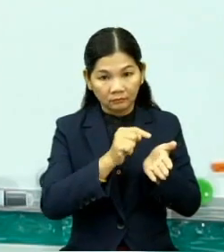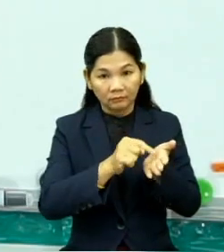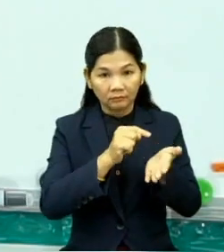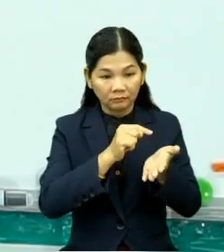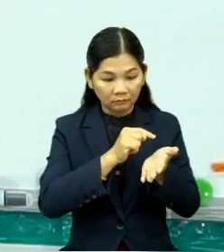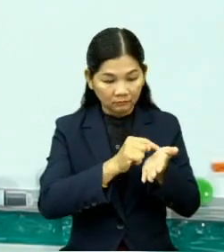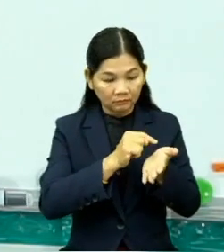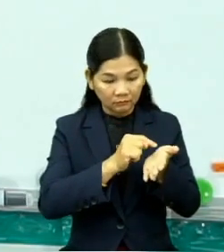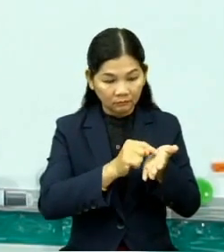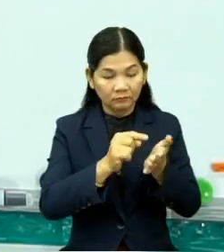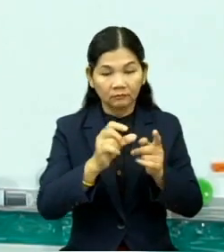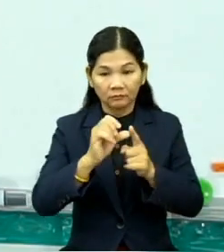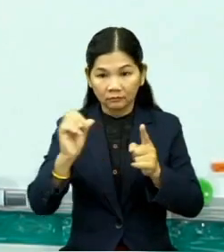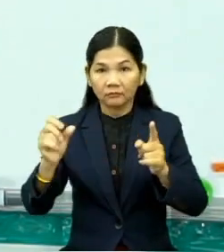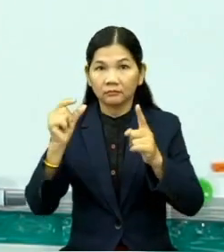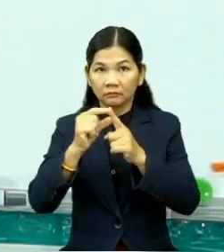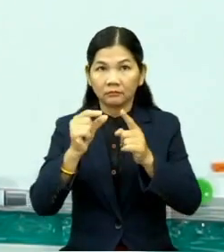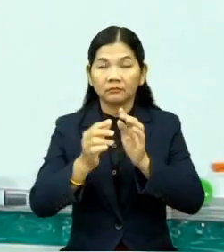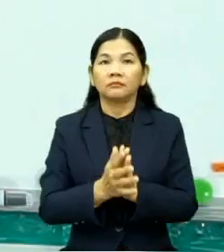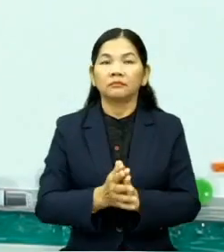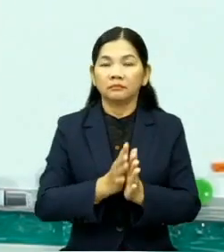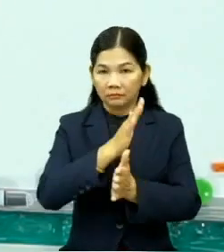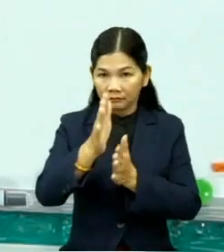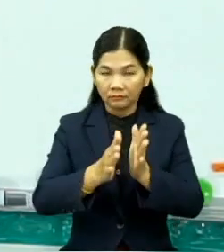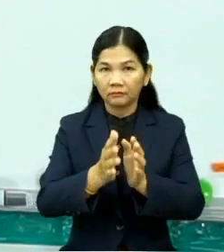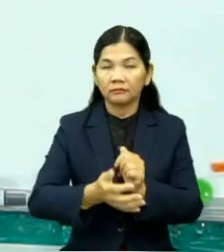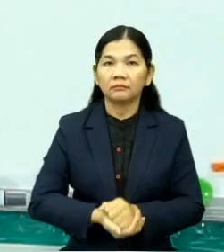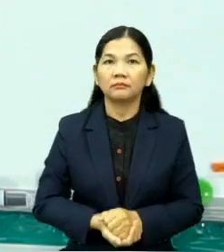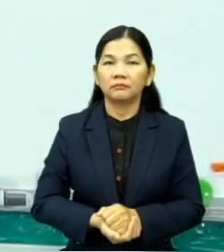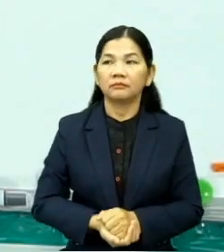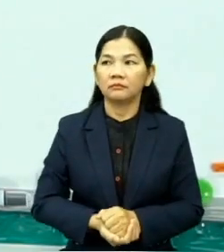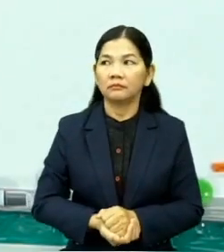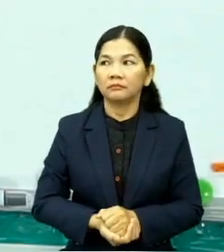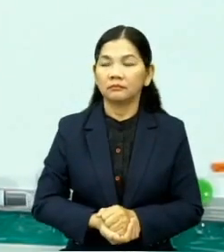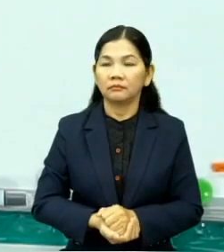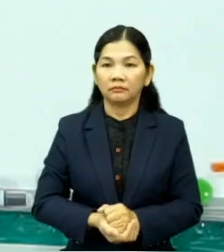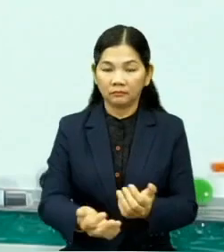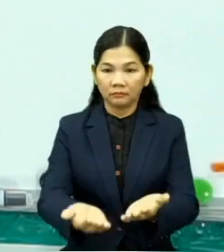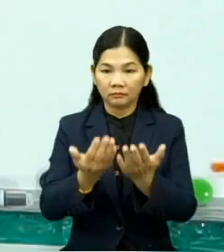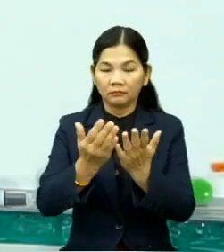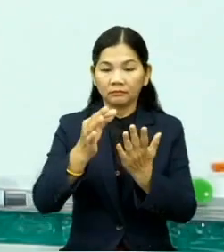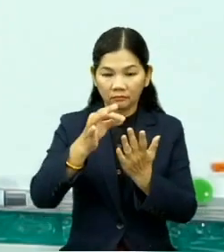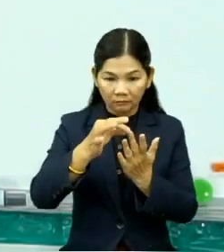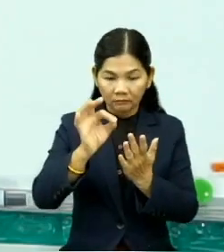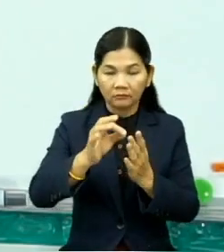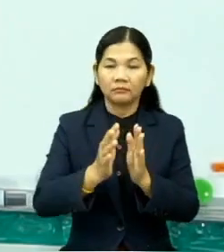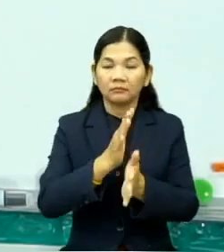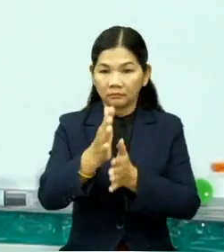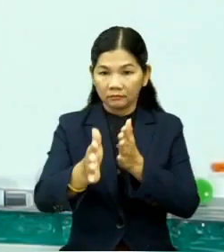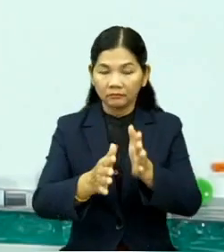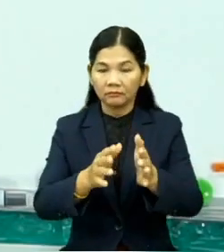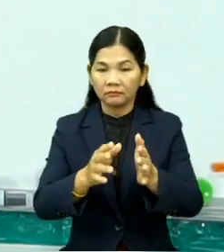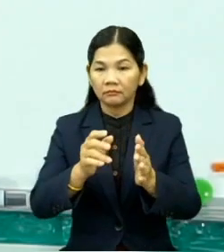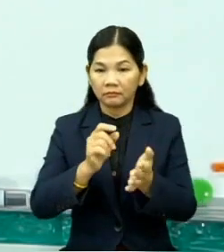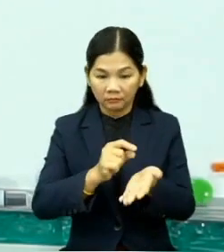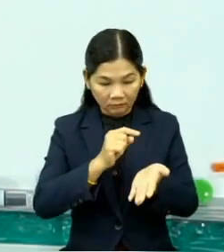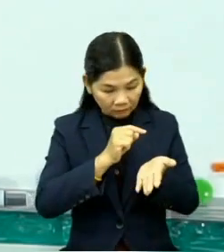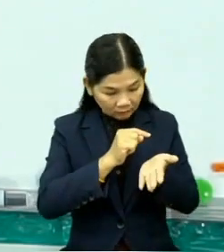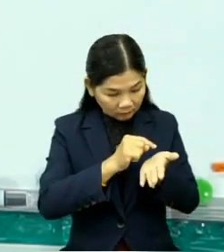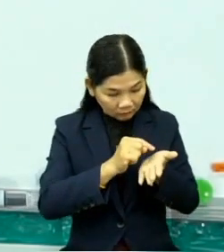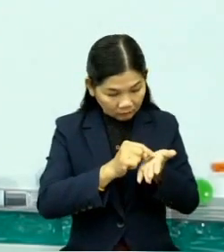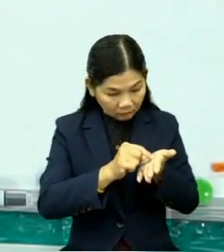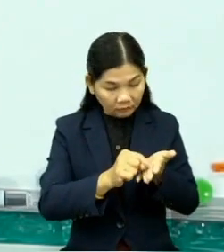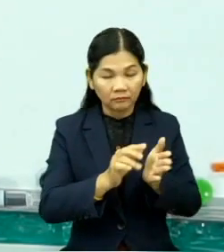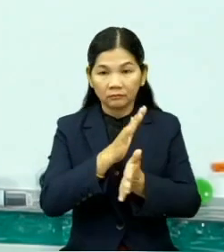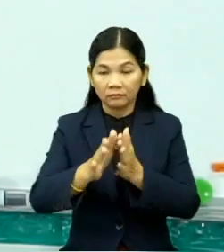cha clear lập bác cha đà nè kru bàn an cha chấm con chồng ơ hai tiên tốt con á ám tam nè kru tết tết nè con ống cha sẽ